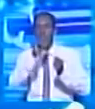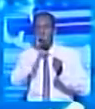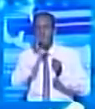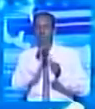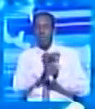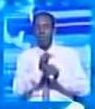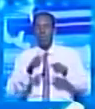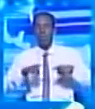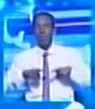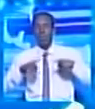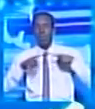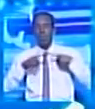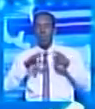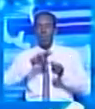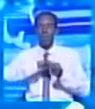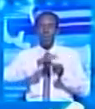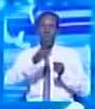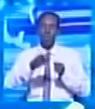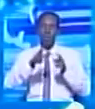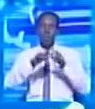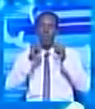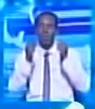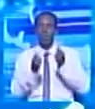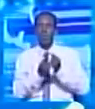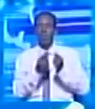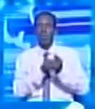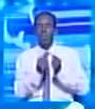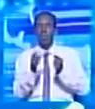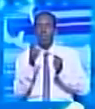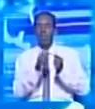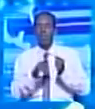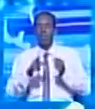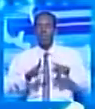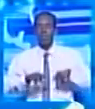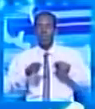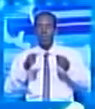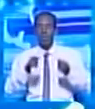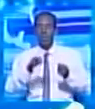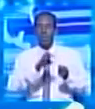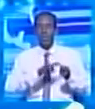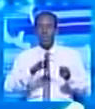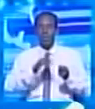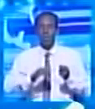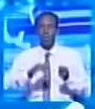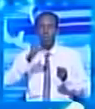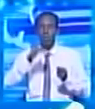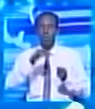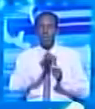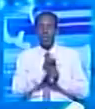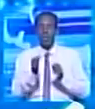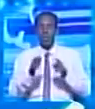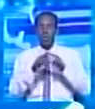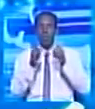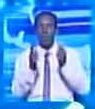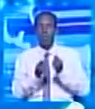vie militaire ou le dépassement de soi. La persévérance et le courage sont des atouts majeurs. Ces stagiaires,